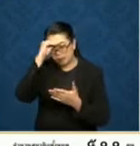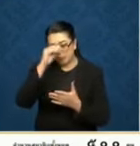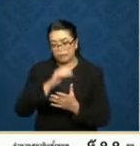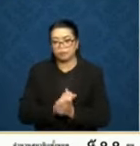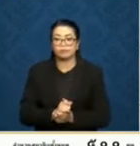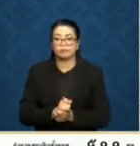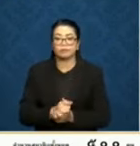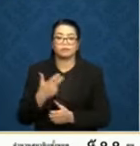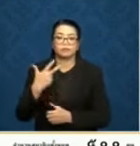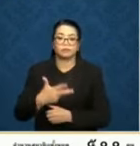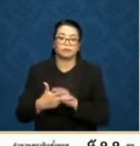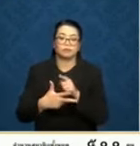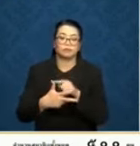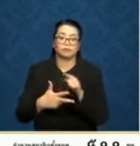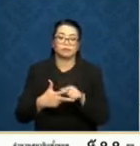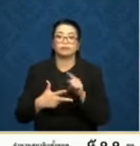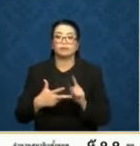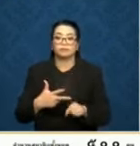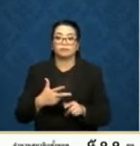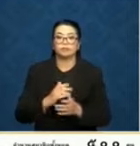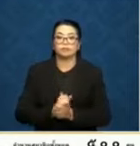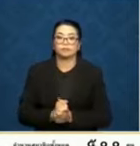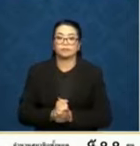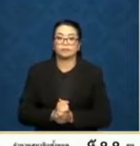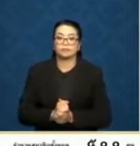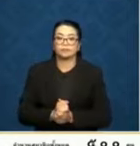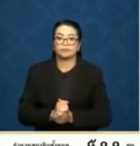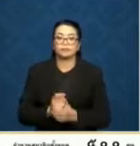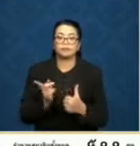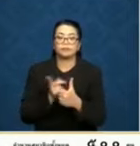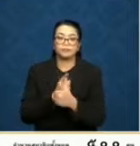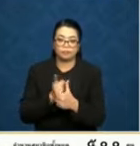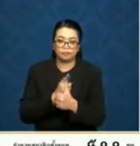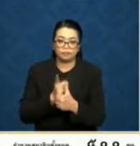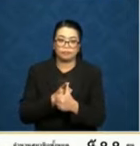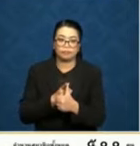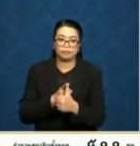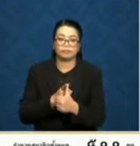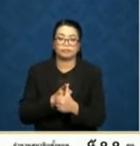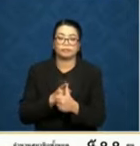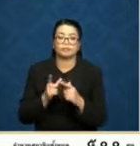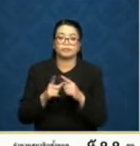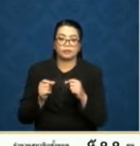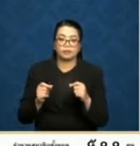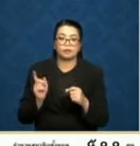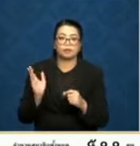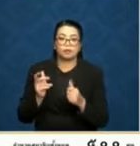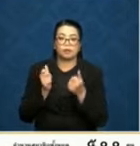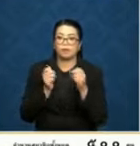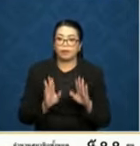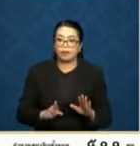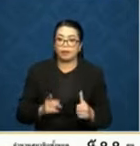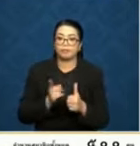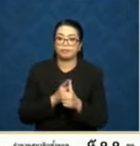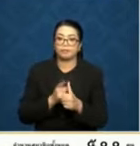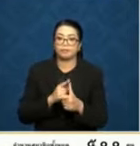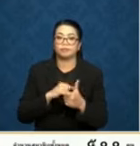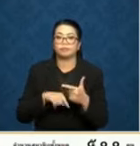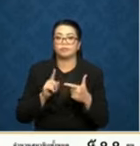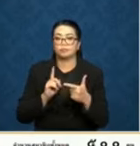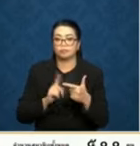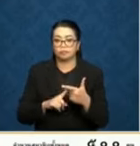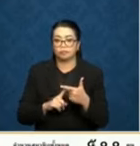ไปด้วย 3 เรื่องห ๆ ทสำคัญ ปการแรกครับ เรื่องของแทฟอร์มประการที่ 2